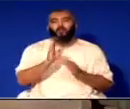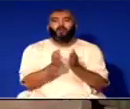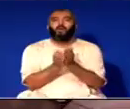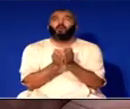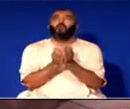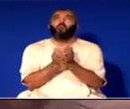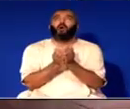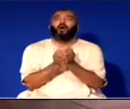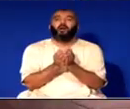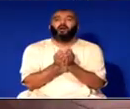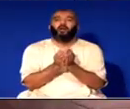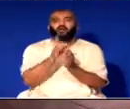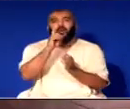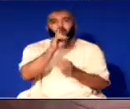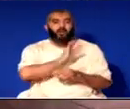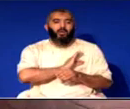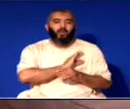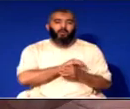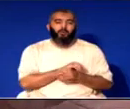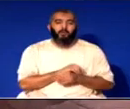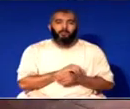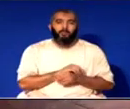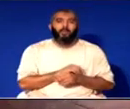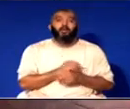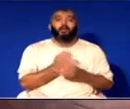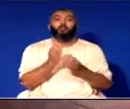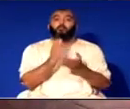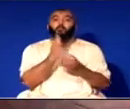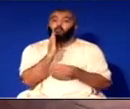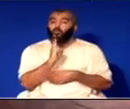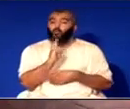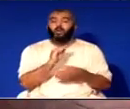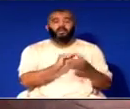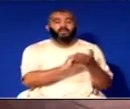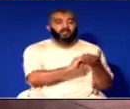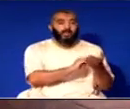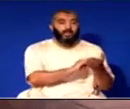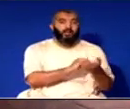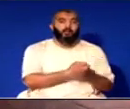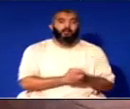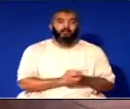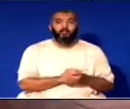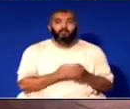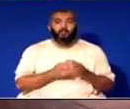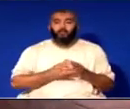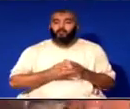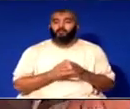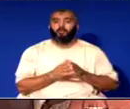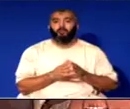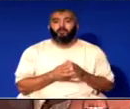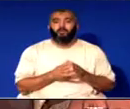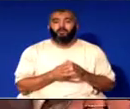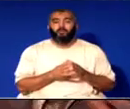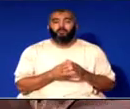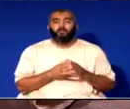محتاج الى الصوره، محتاج الى الدعاء، محتاج الى الصدقه، محتاج انك دائما تدعي له وتقول راك راضي عليه، واكيد انت راك تكوني راضي